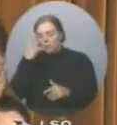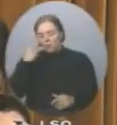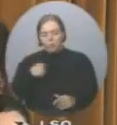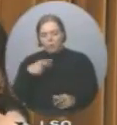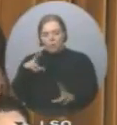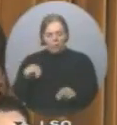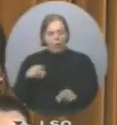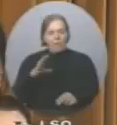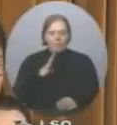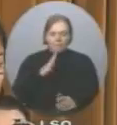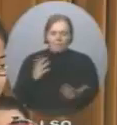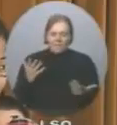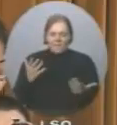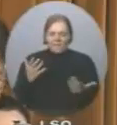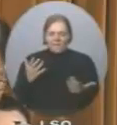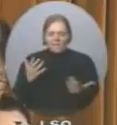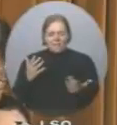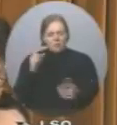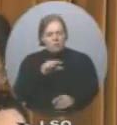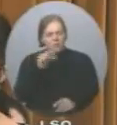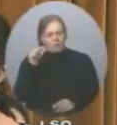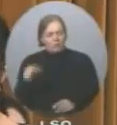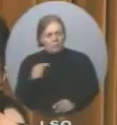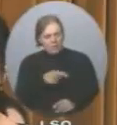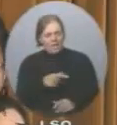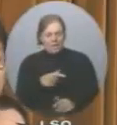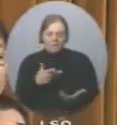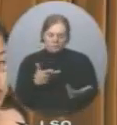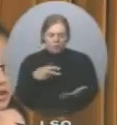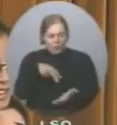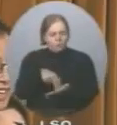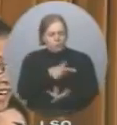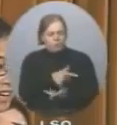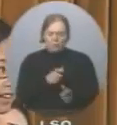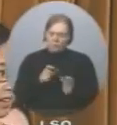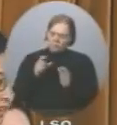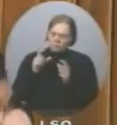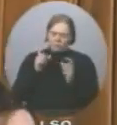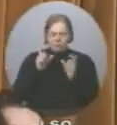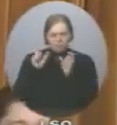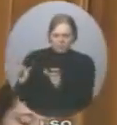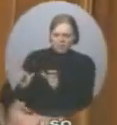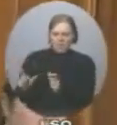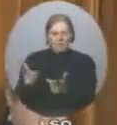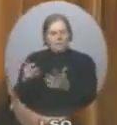à tout le moins s'attendre à ce que le gouvernement se tienne debout pour défendre nos intérêts?